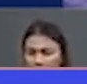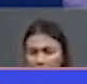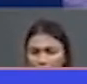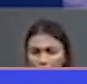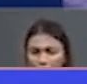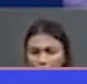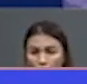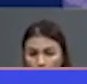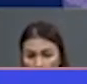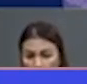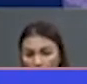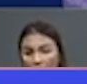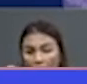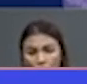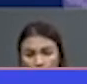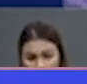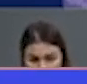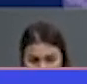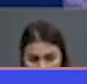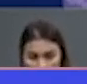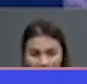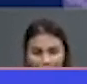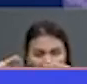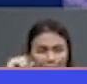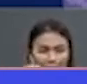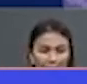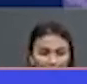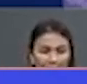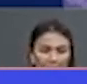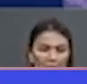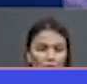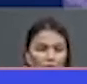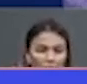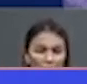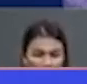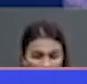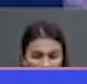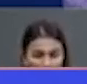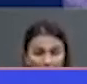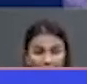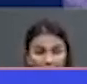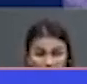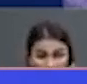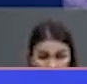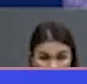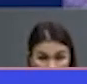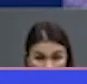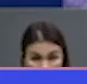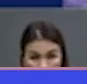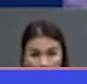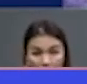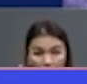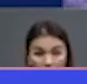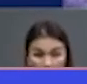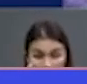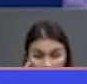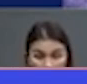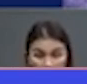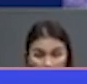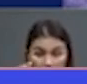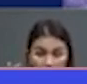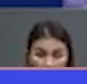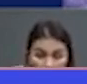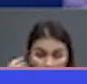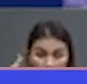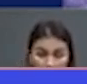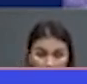ที่ภาคเหนือแล้วก็อีกส่วนหนึ่งคือพื้นที่ของภาคตะวันออกเฉียงเหนือในเดือนกันยายนและเดือนตุลาคมนะคะสำหรับการ